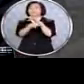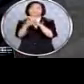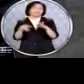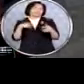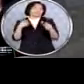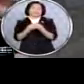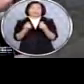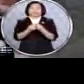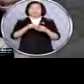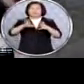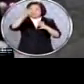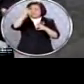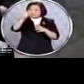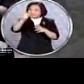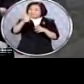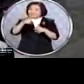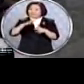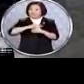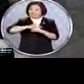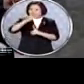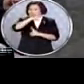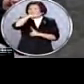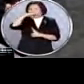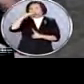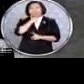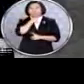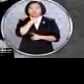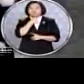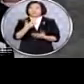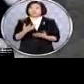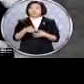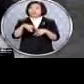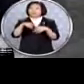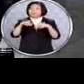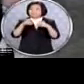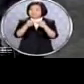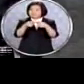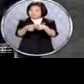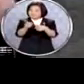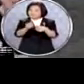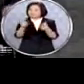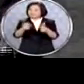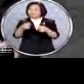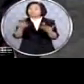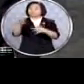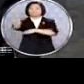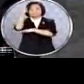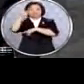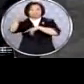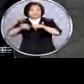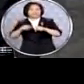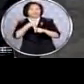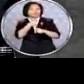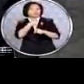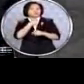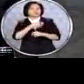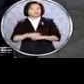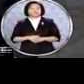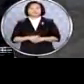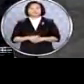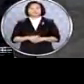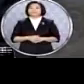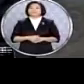得总统选举的格局是应该谈公共的大的建设政策。所以一方